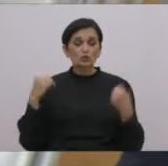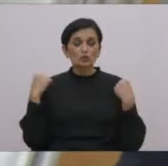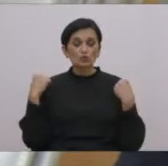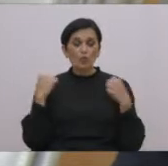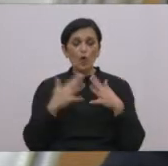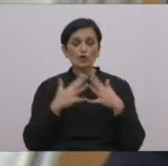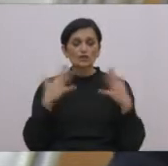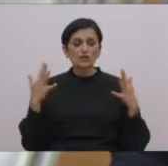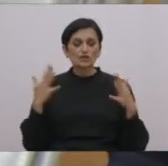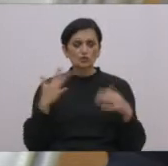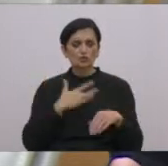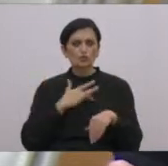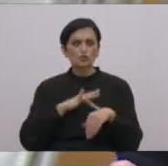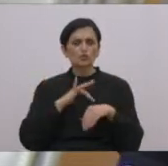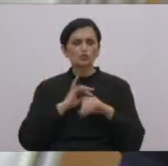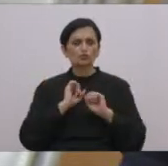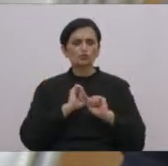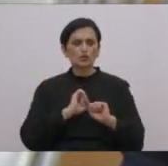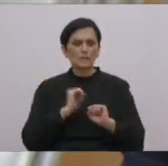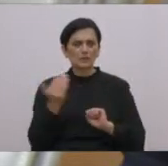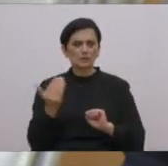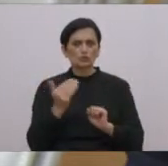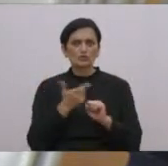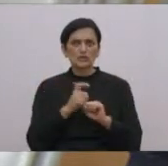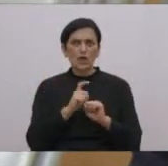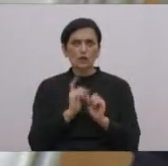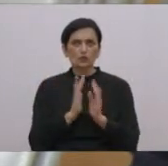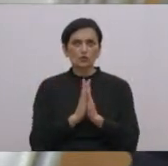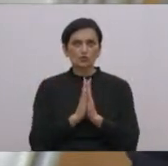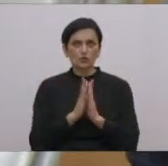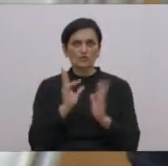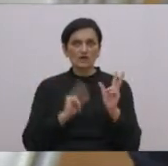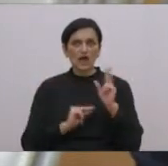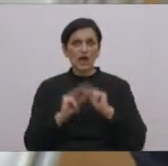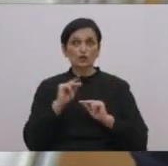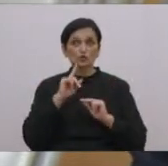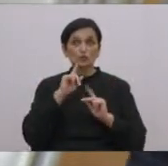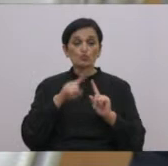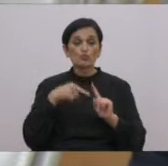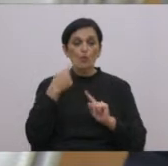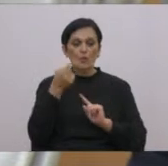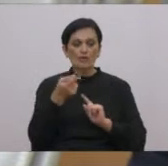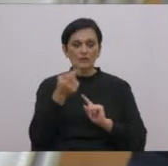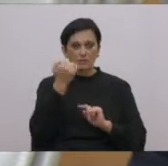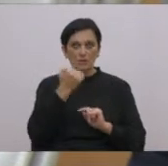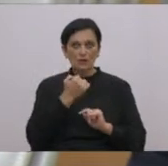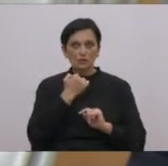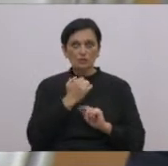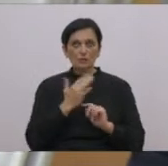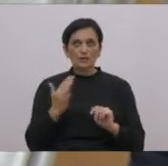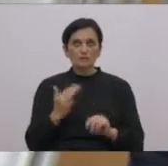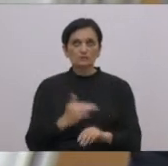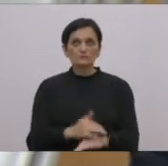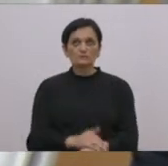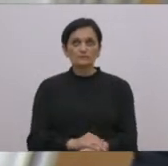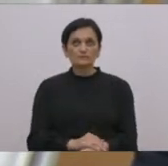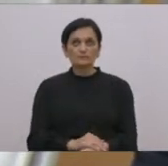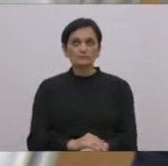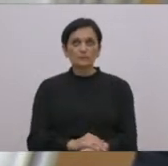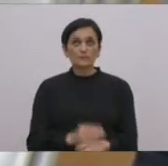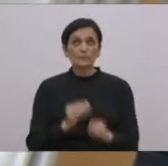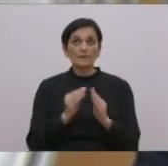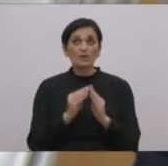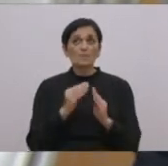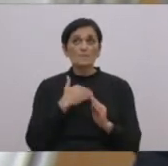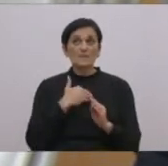sakit, s-a sakit, s-a sakit, s-a sakit, s-a sakit, s-a sakit, s-a sakit, s-a sakit, s-a sakit, s-a sakit, s-a sakit,